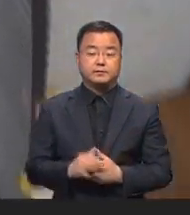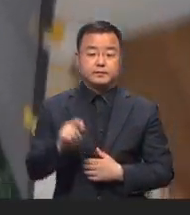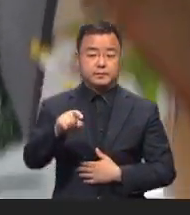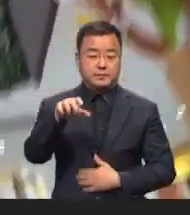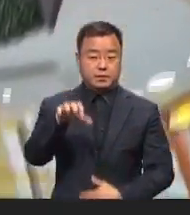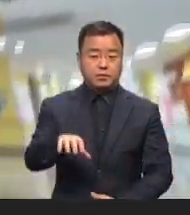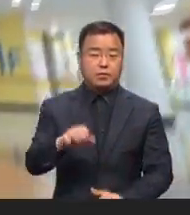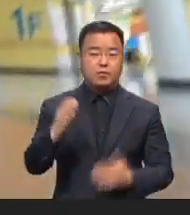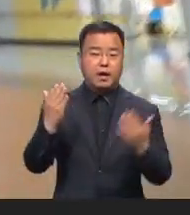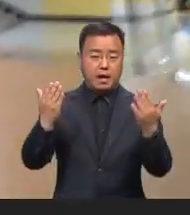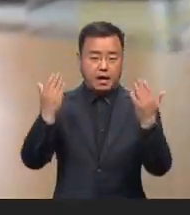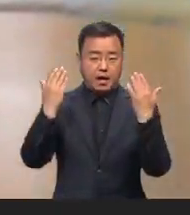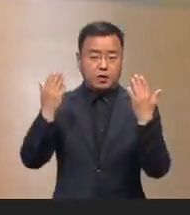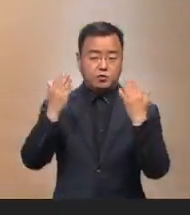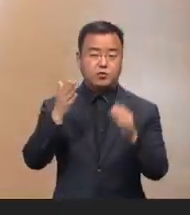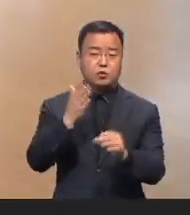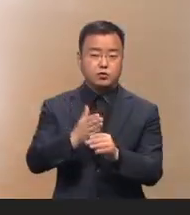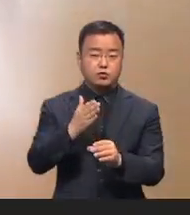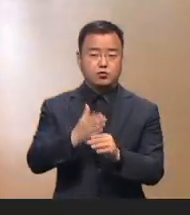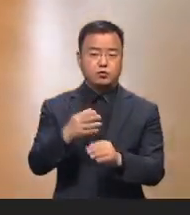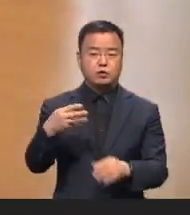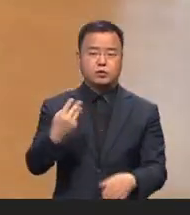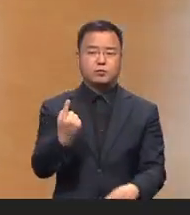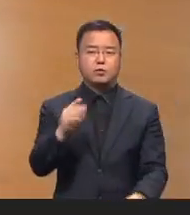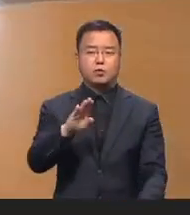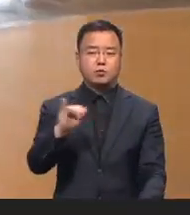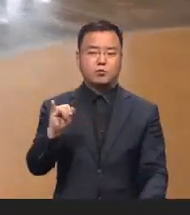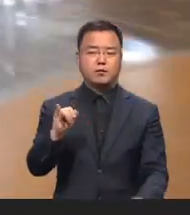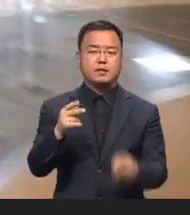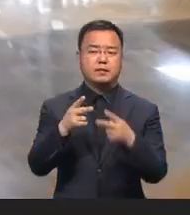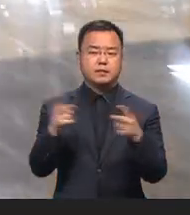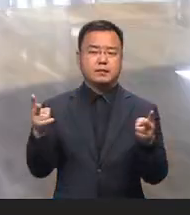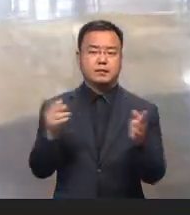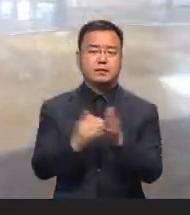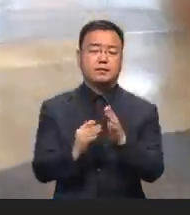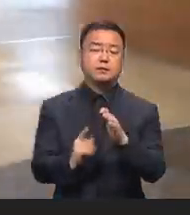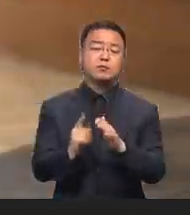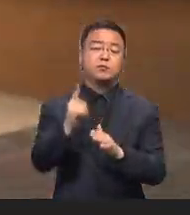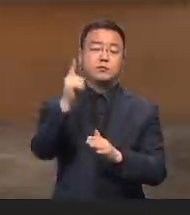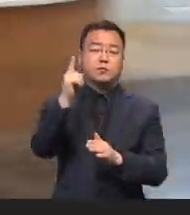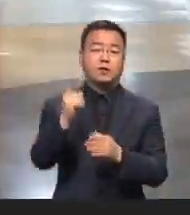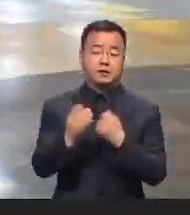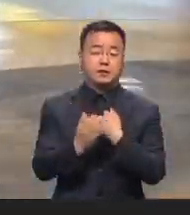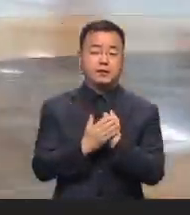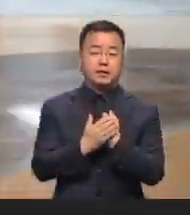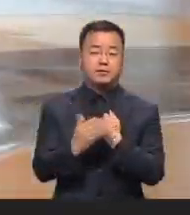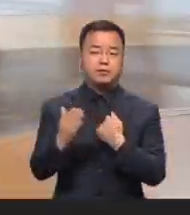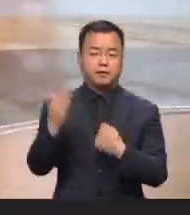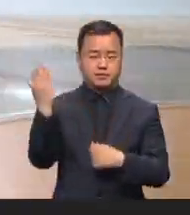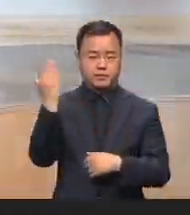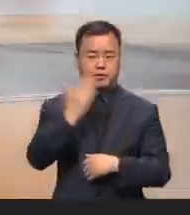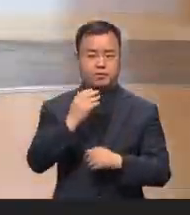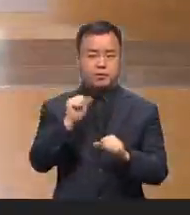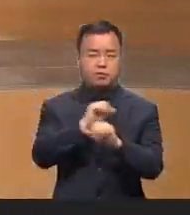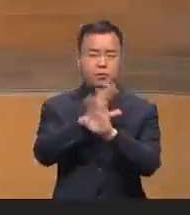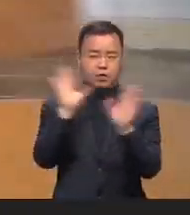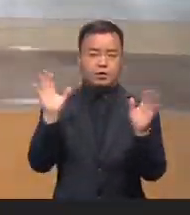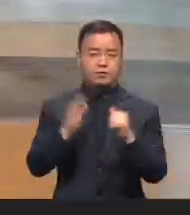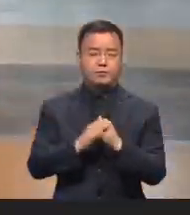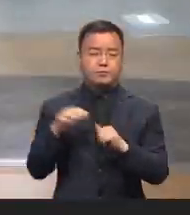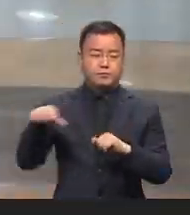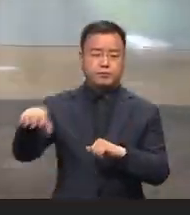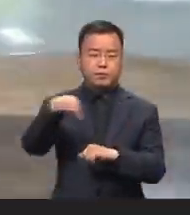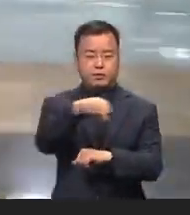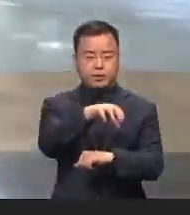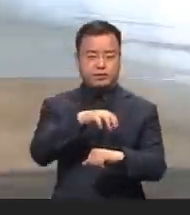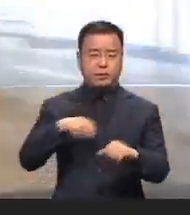이곳은 학교의 중심에 있는 로비입니다. 2층까지 뚫려 있어서 밝고 개방적인 공간인데요. 보시면 사방으로